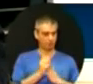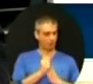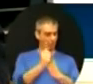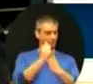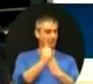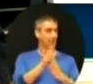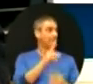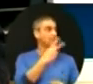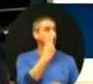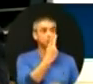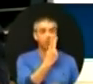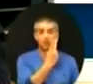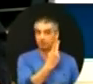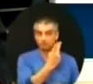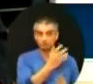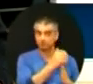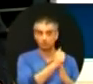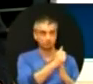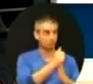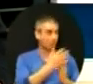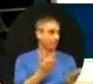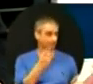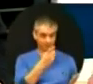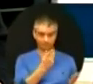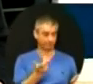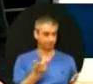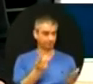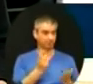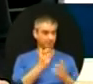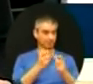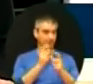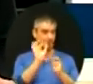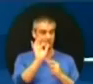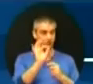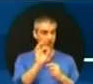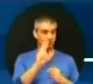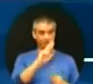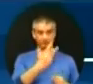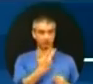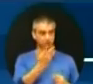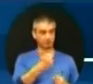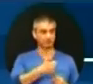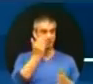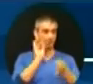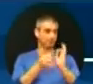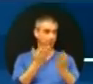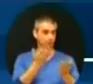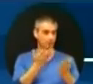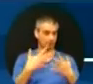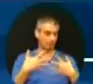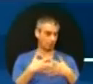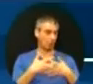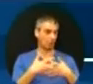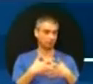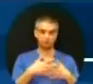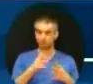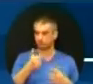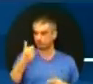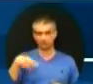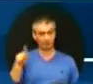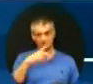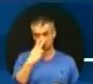חקיקה. שניים מן המובילים הם מובילים במפלגה שלך והשלישית שרת המשפטים בקואליציה שלך. השרים דרך